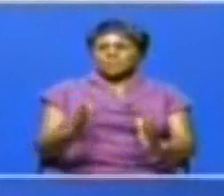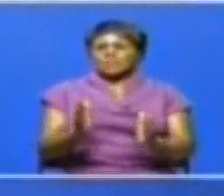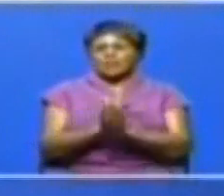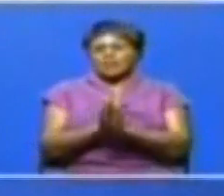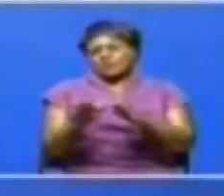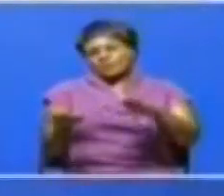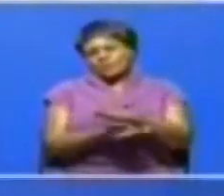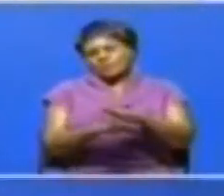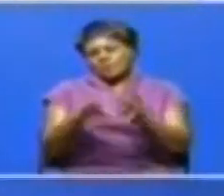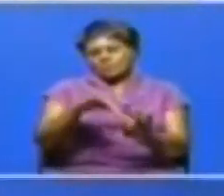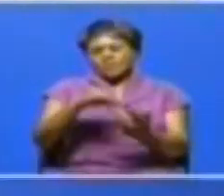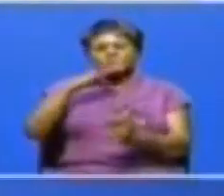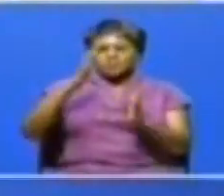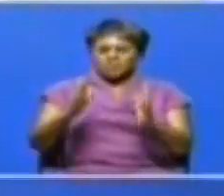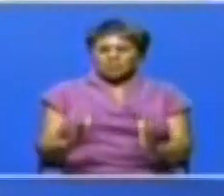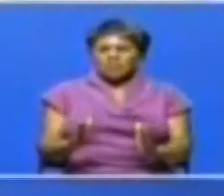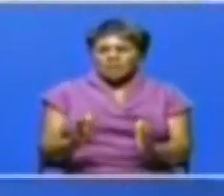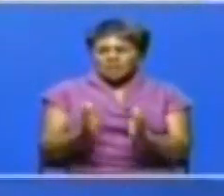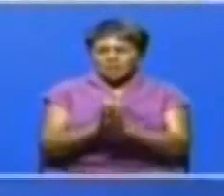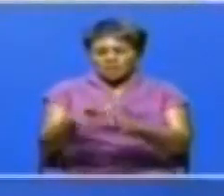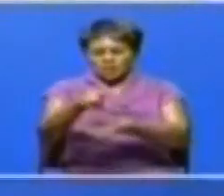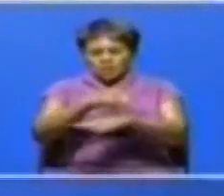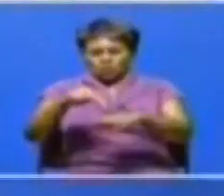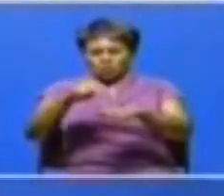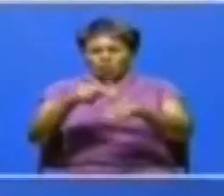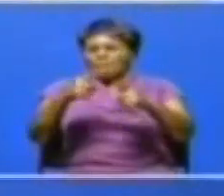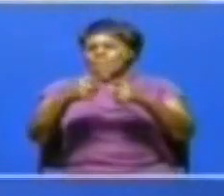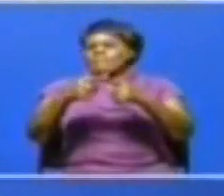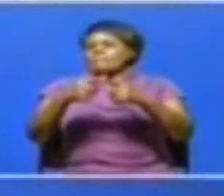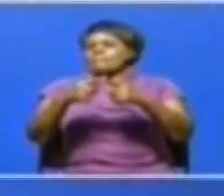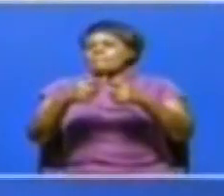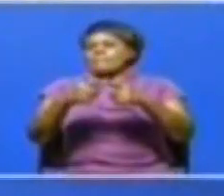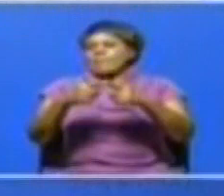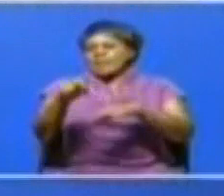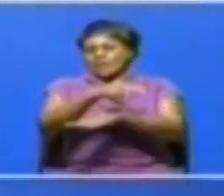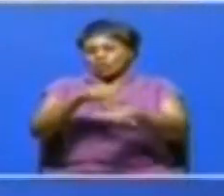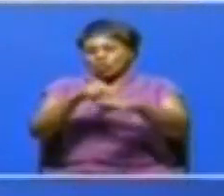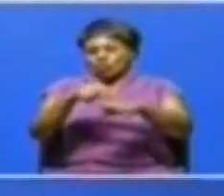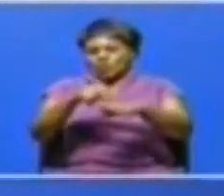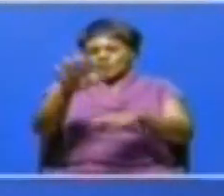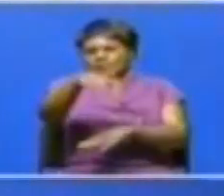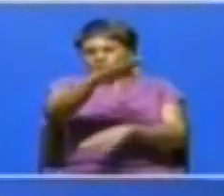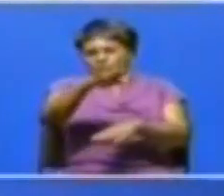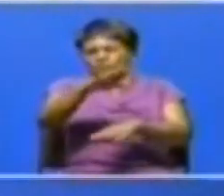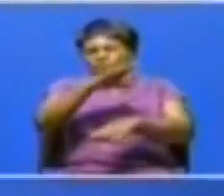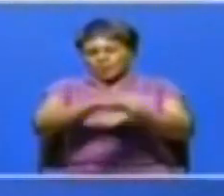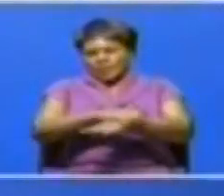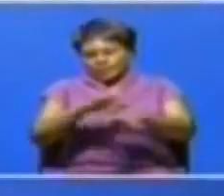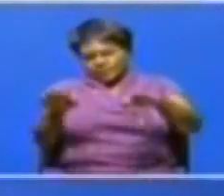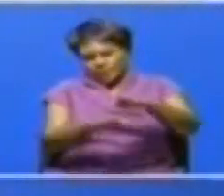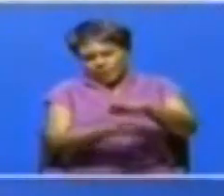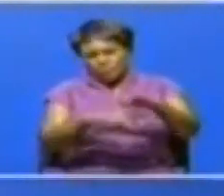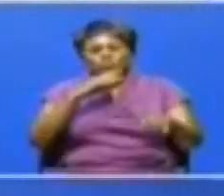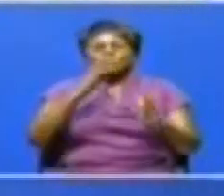speaker. Wamechagua speaker wa Senate na wa National Assembly. Lakini na kwa National Assembly pia wamefaulu kuchagua